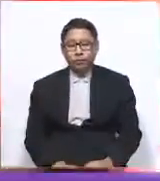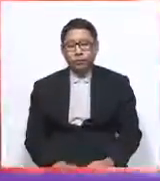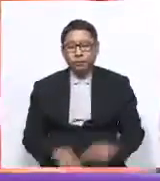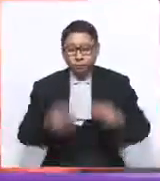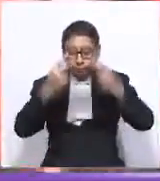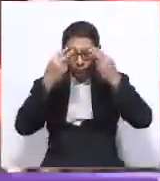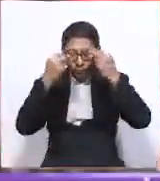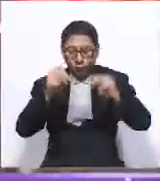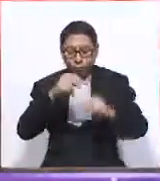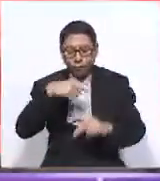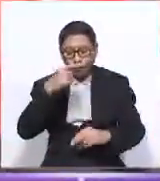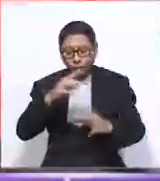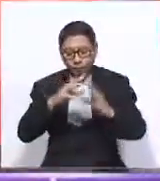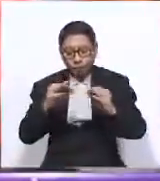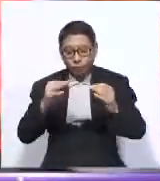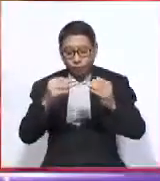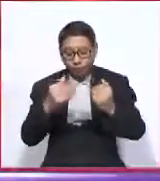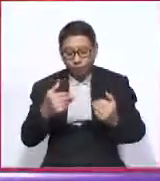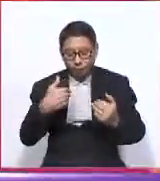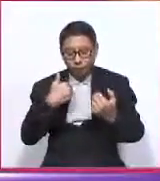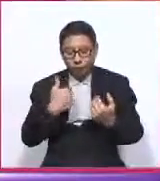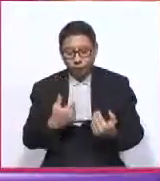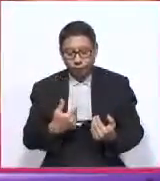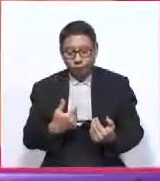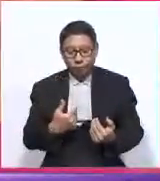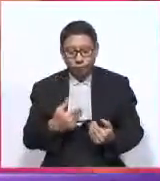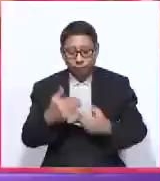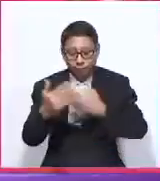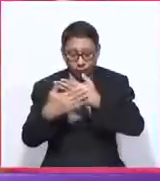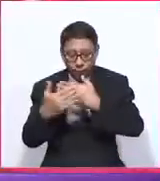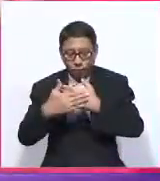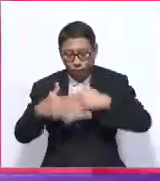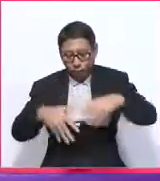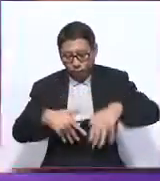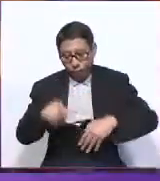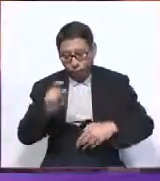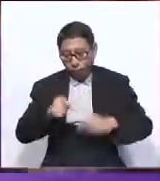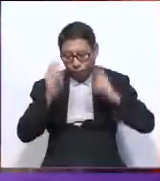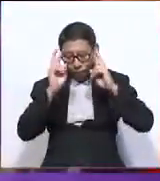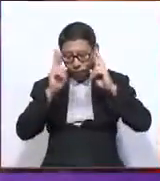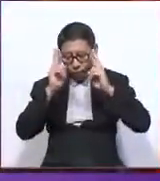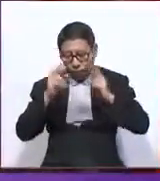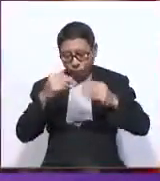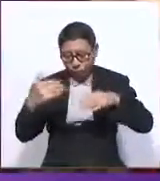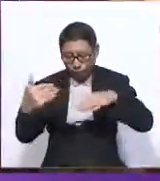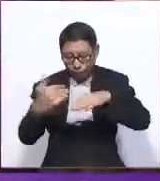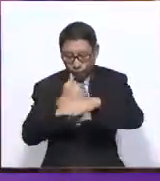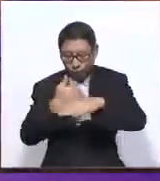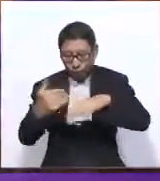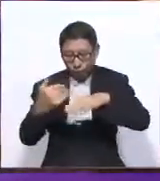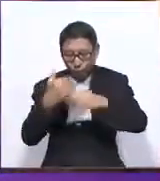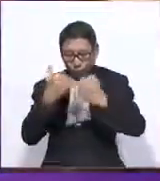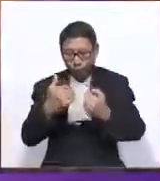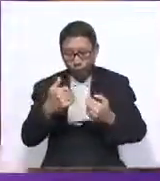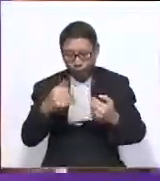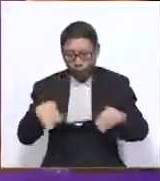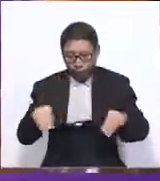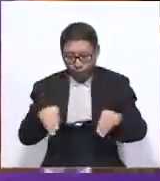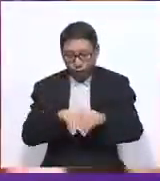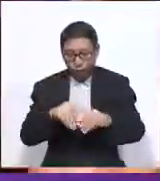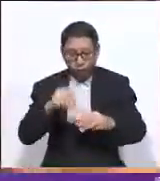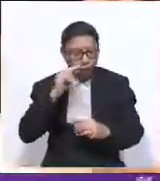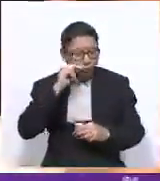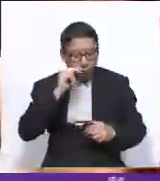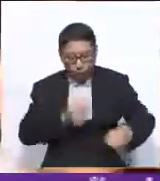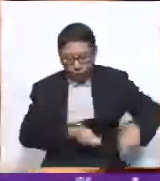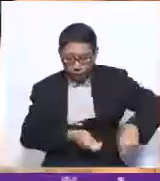นายกรัฐมนตรีก็พูดถึงประเด็นนี้นะคะนายกรัฐมนตรีก็เตือนให้ประชาชนระมัดระวังการเดินทางโดยเฉพาะตอนนี้ใกล้สงกรานต์